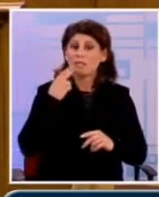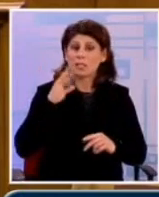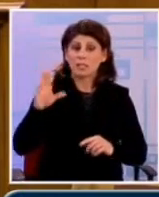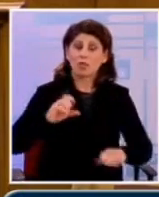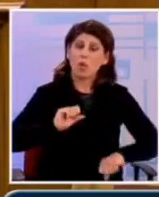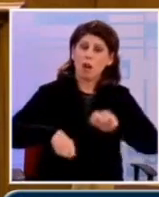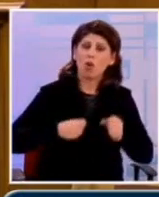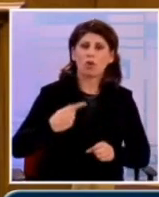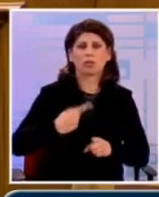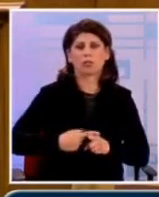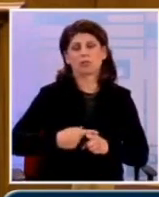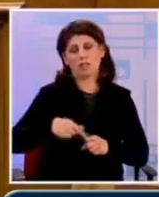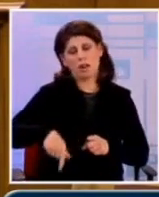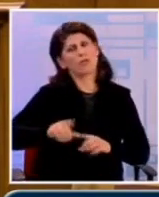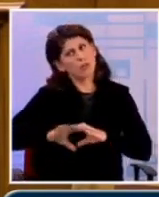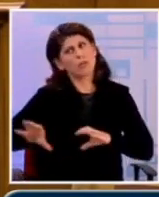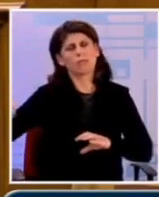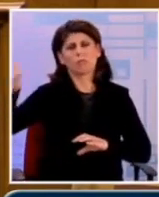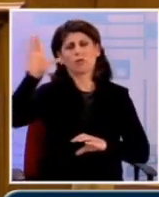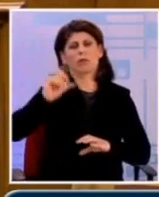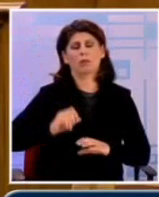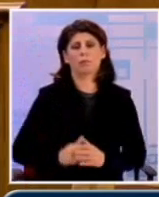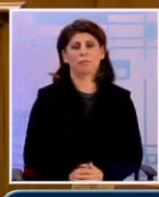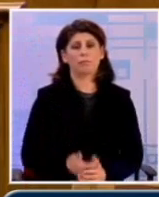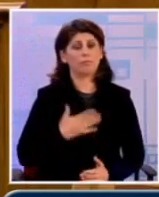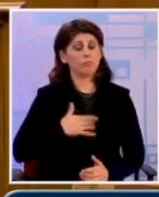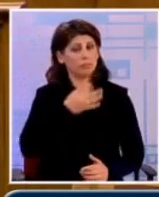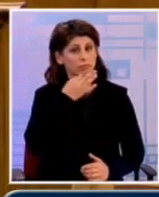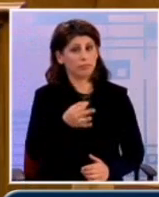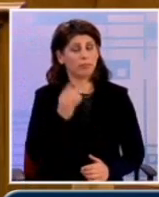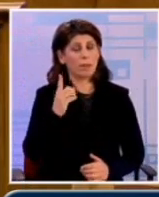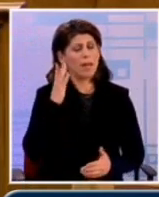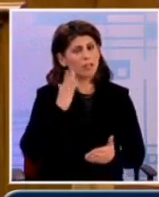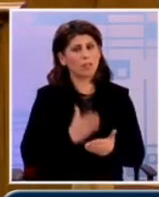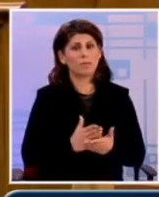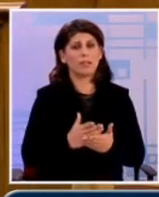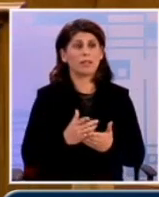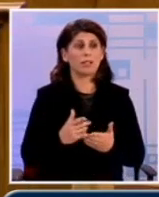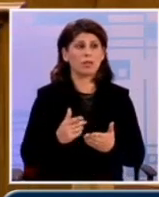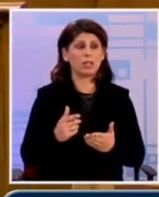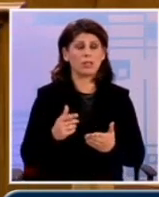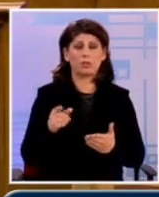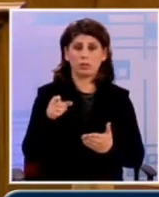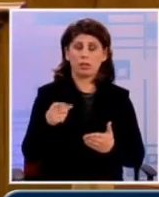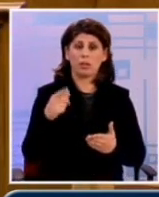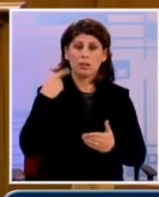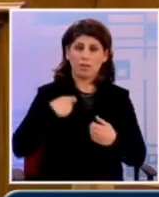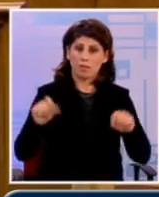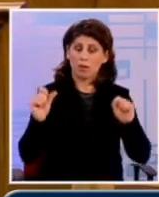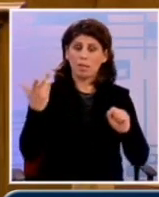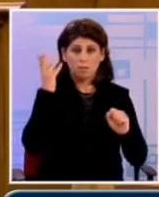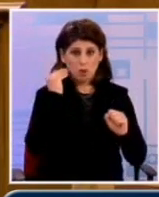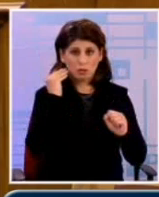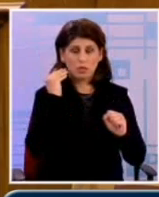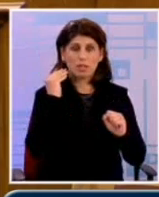αγώνα του λαού και των λαών μας. Θα ήθελα να εκφράσω και μία κατηγορηματική διαφωνία με κάτι που ακούστηκε,